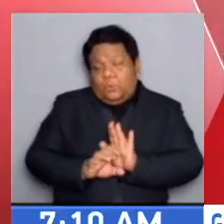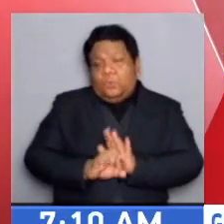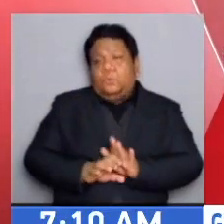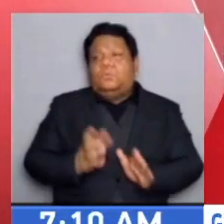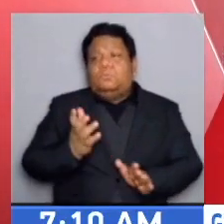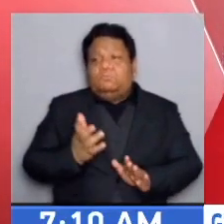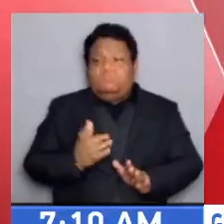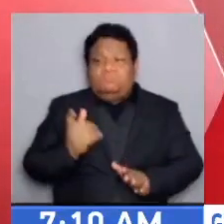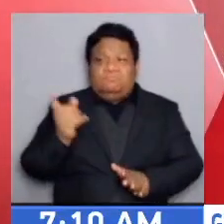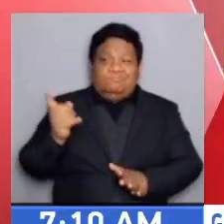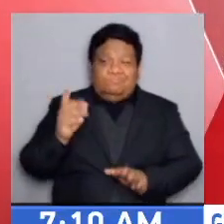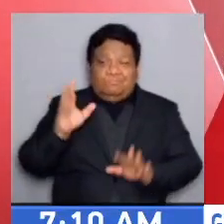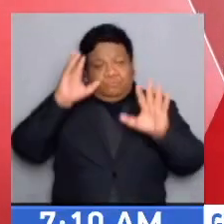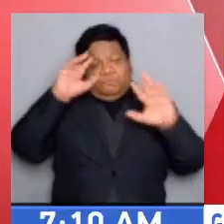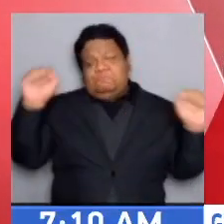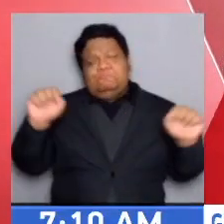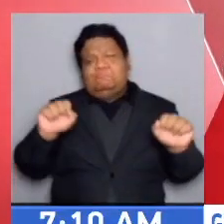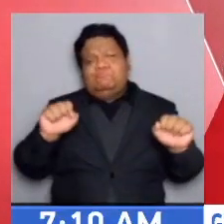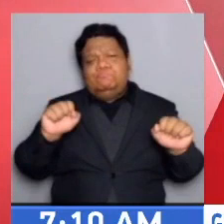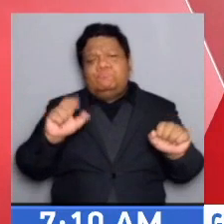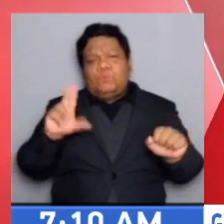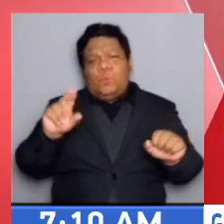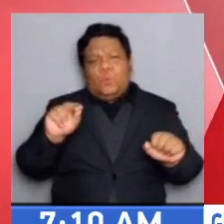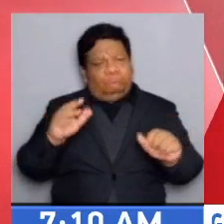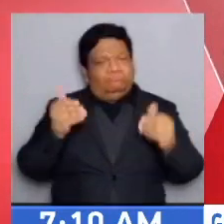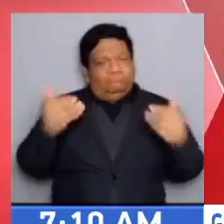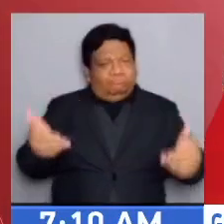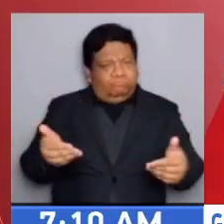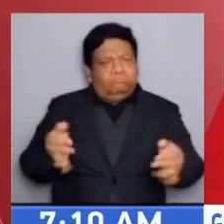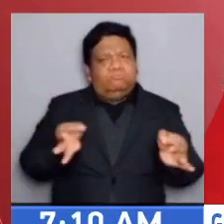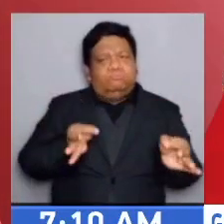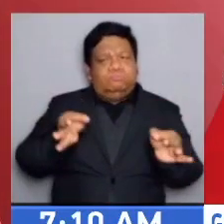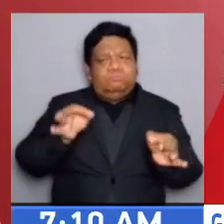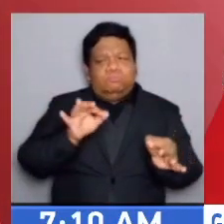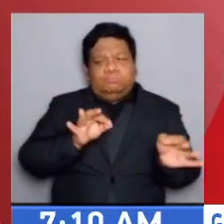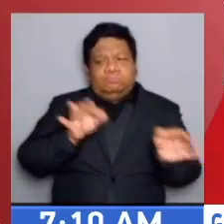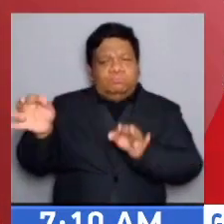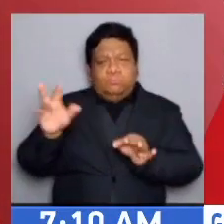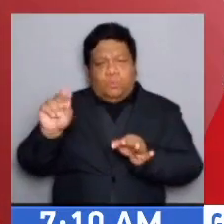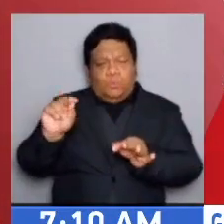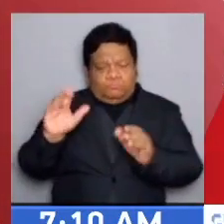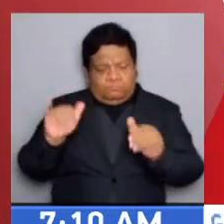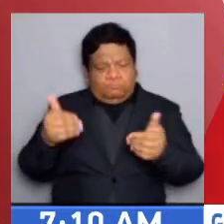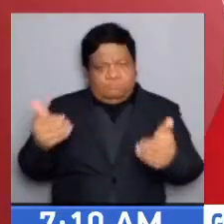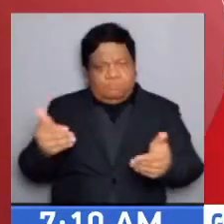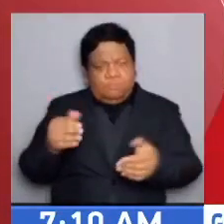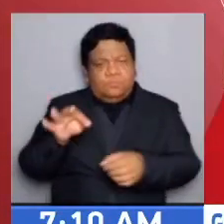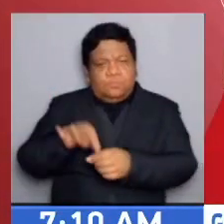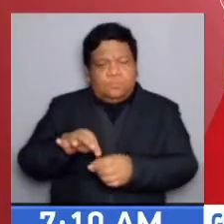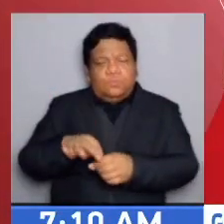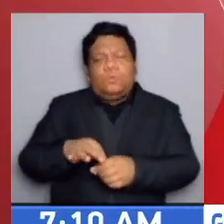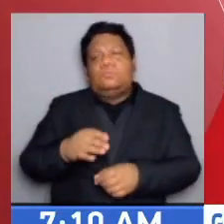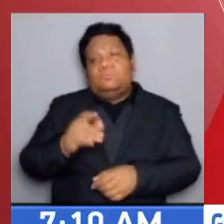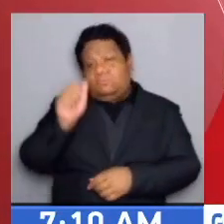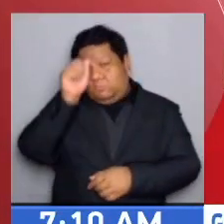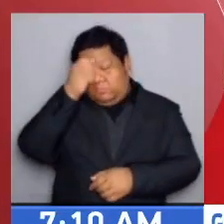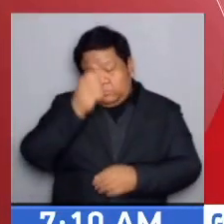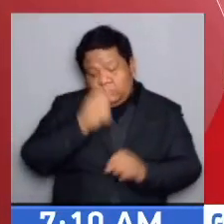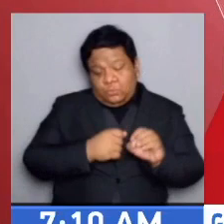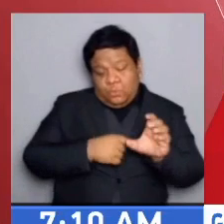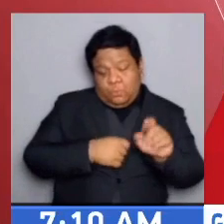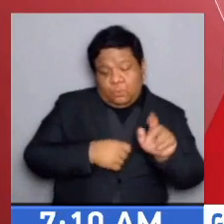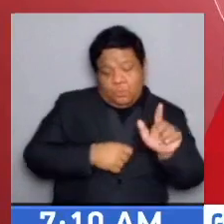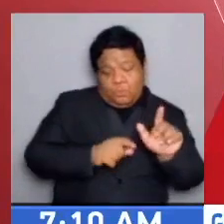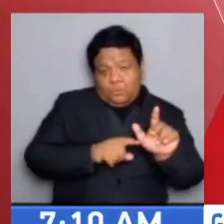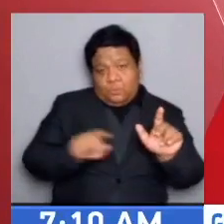pangulo yung panukalang batas na yan, take note po ng aming filing ng candidacy October 23 to 29 at yun po ang kadahilanan kung